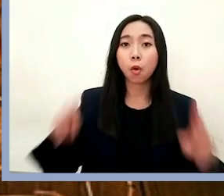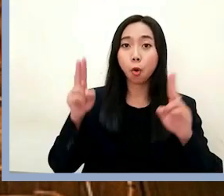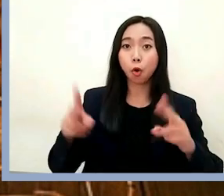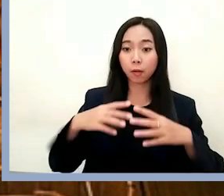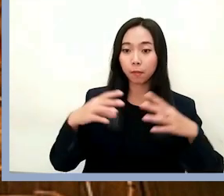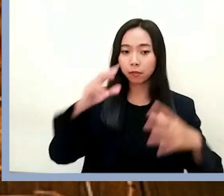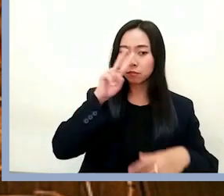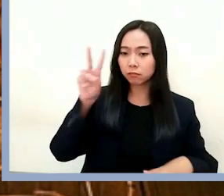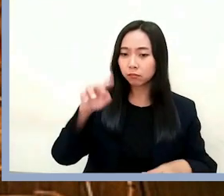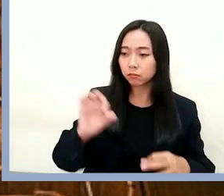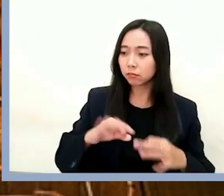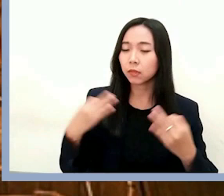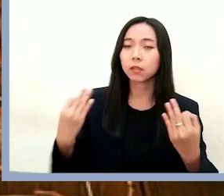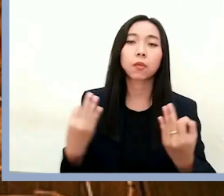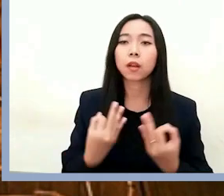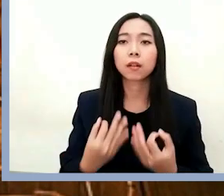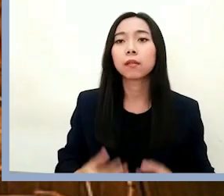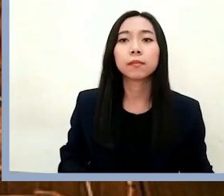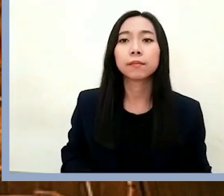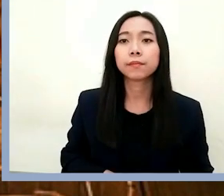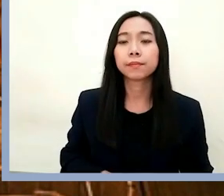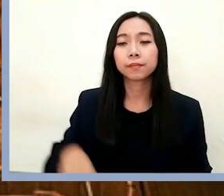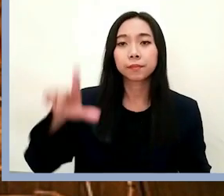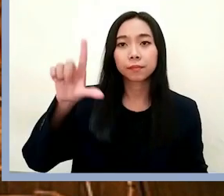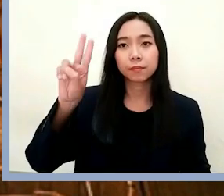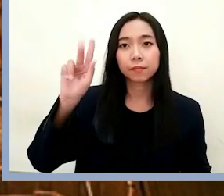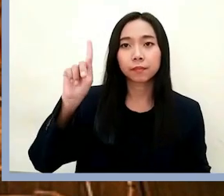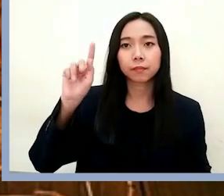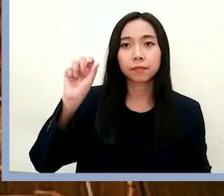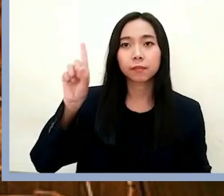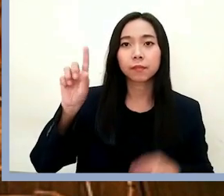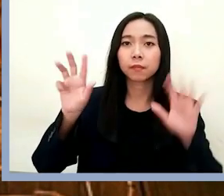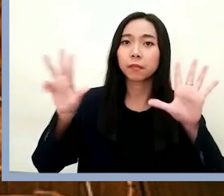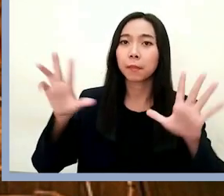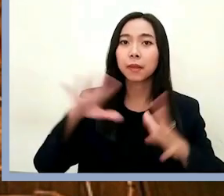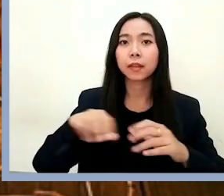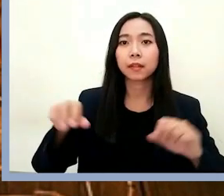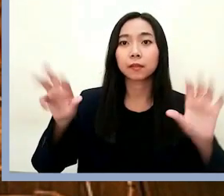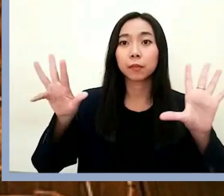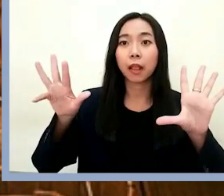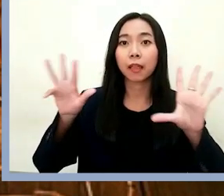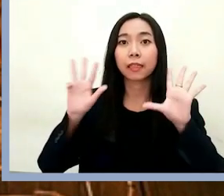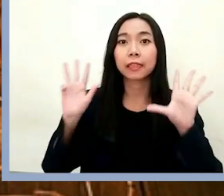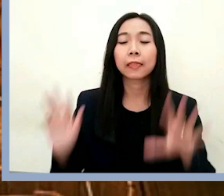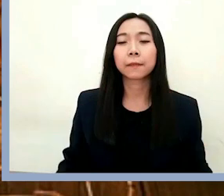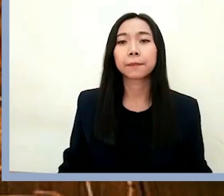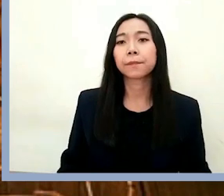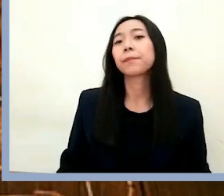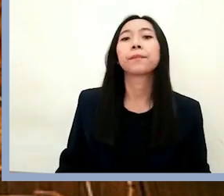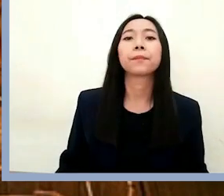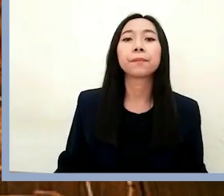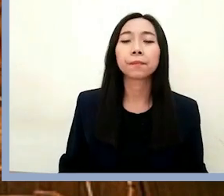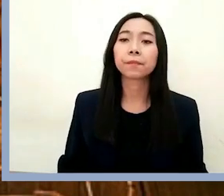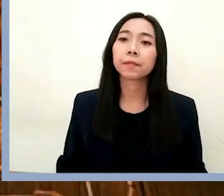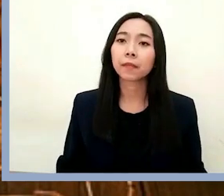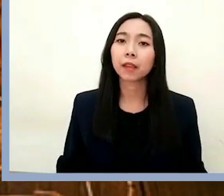membaca teks Lukas 19 ayat yang ke-9 ya ketika kita membaca dalam Lukas 19 ayat